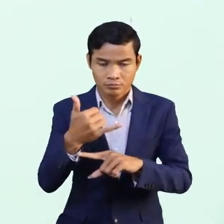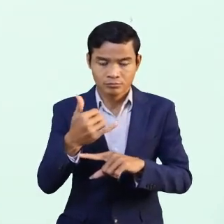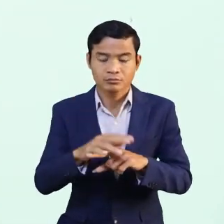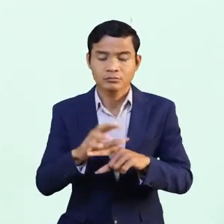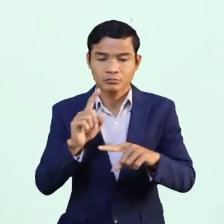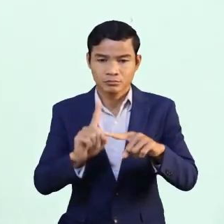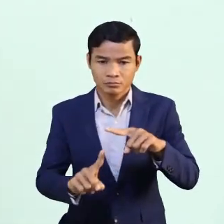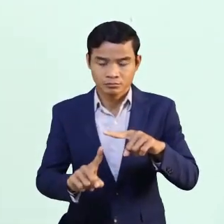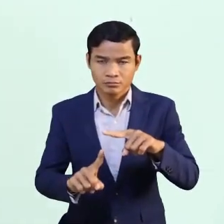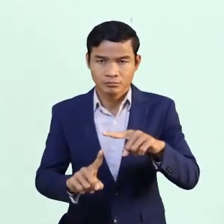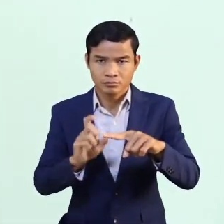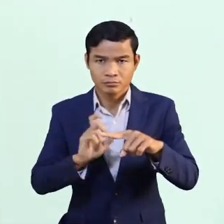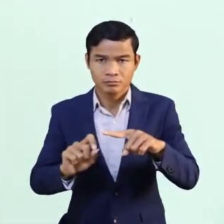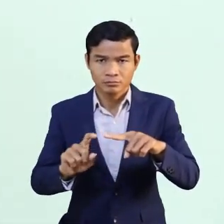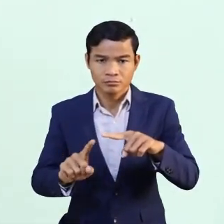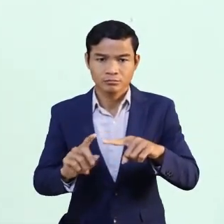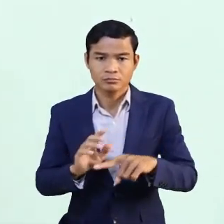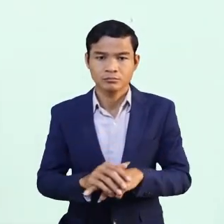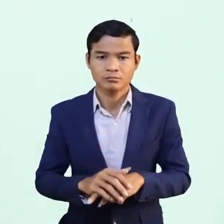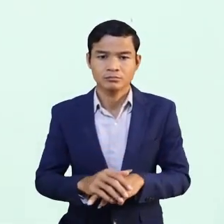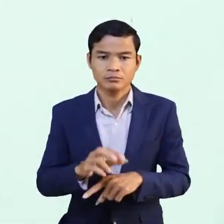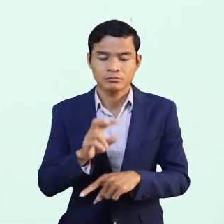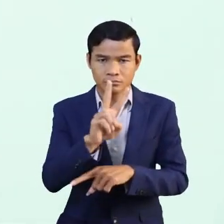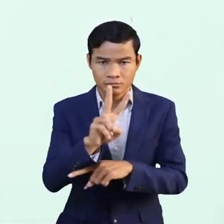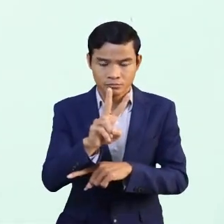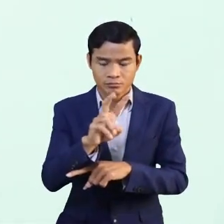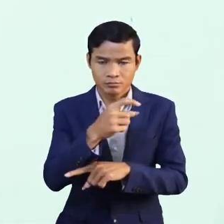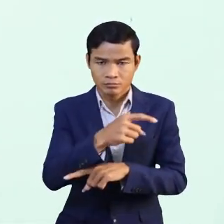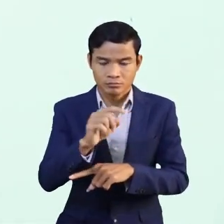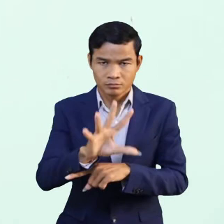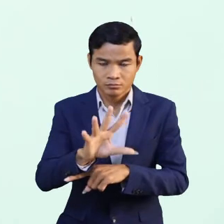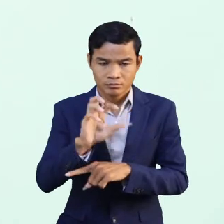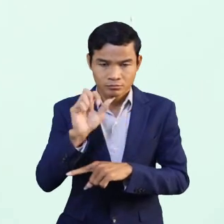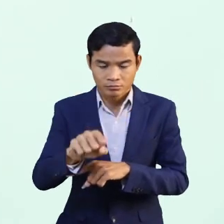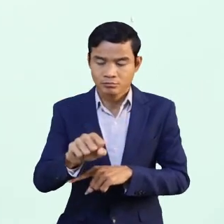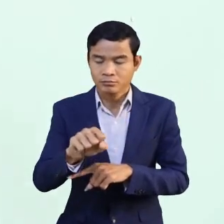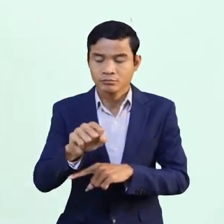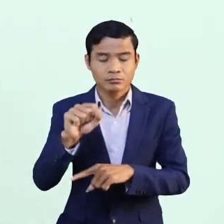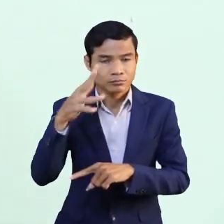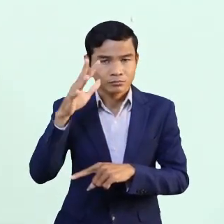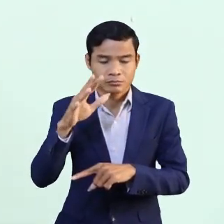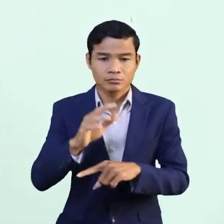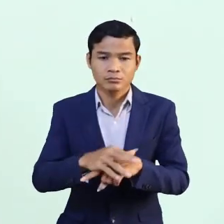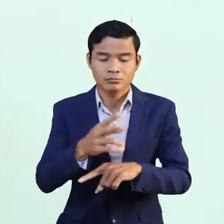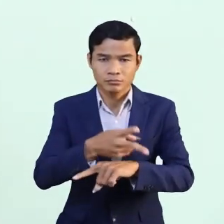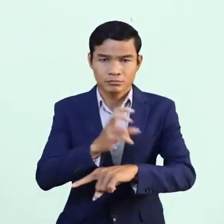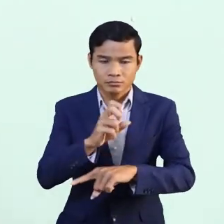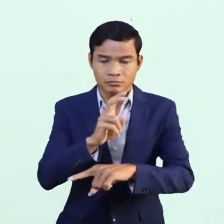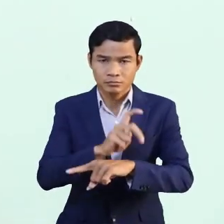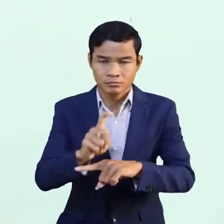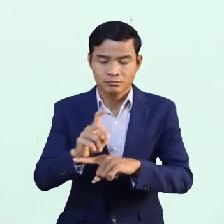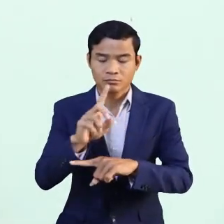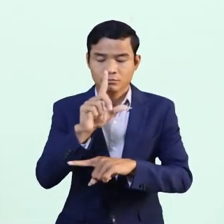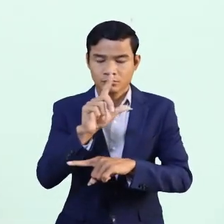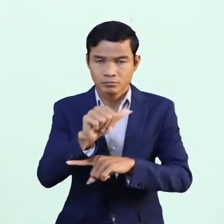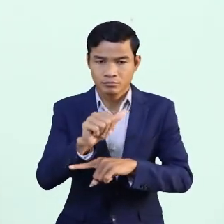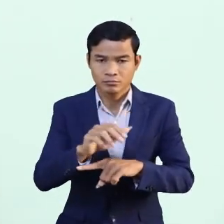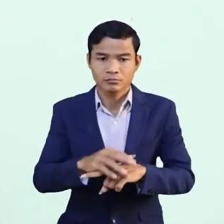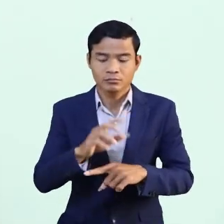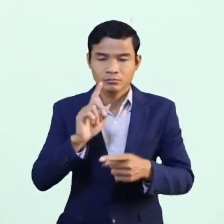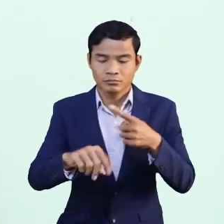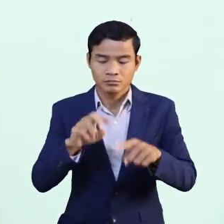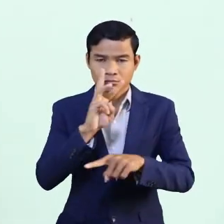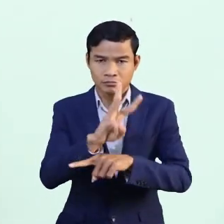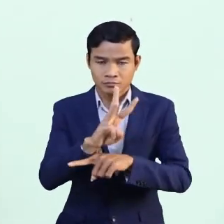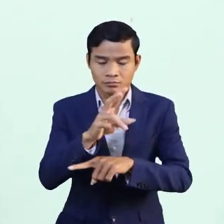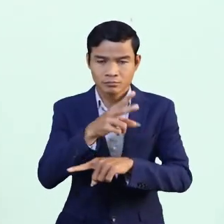6ចានៅសល់1យើងសរសេរលេខ1ចា2ដក5បានទេកូនចាមិនបានទេត្រឹកចៃមួយពីខ្ទង់100ចាខ្ទង់100